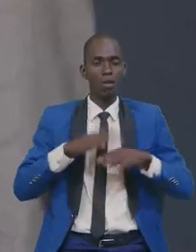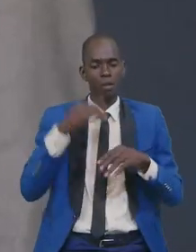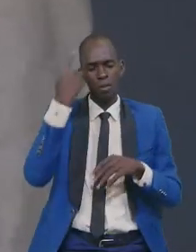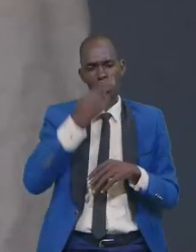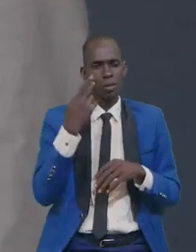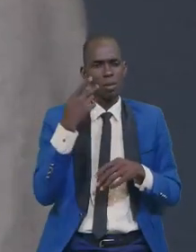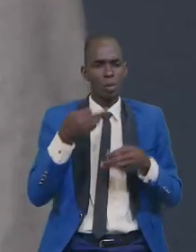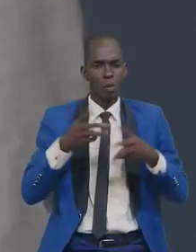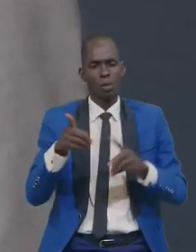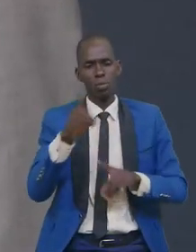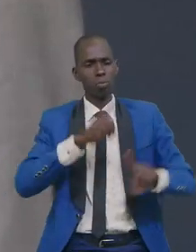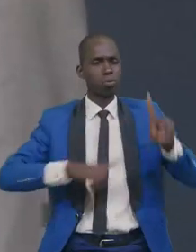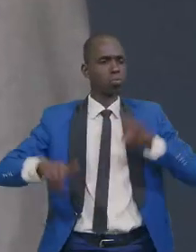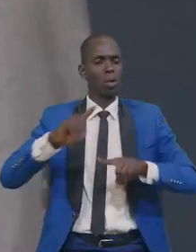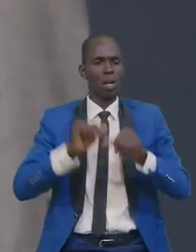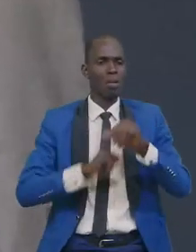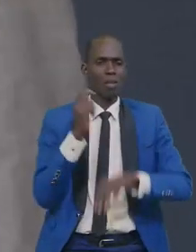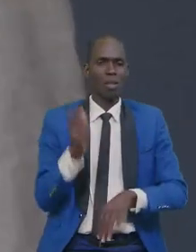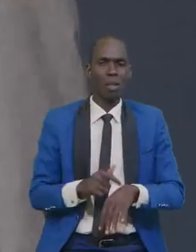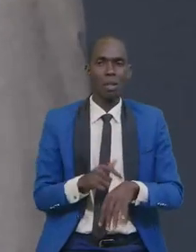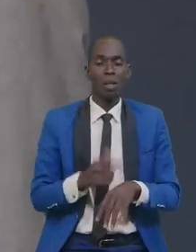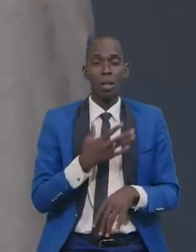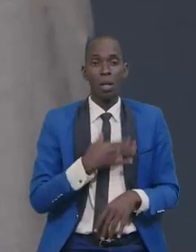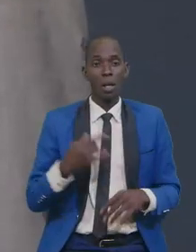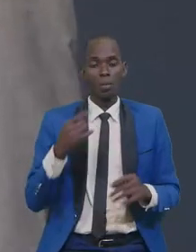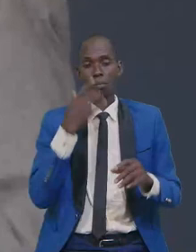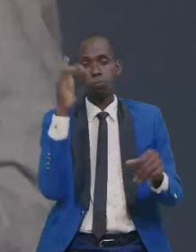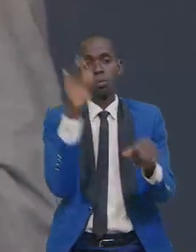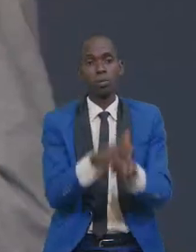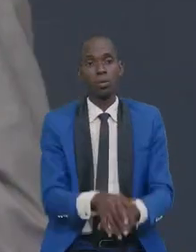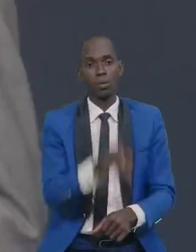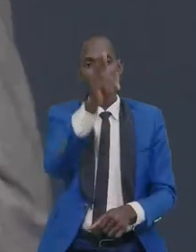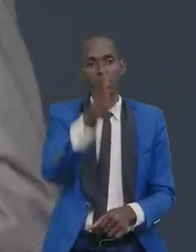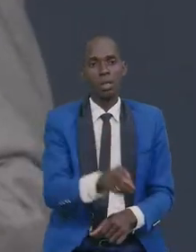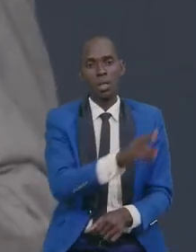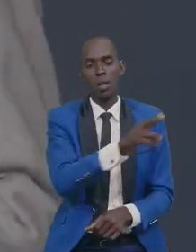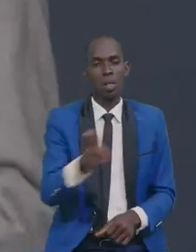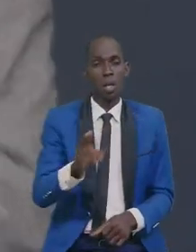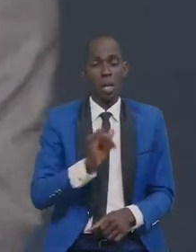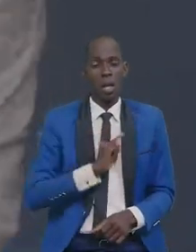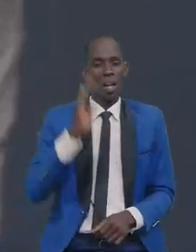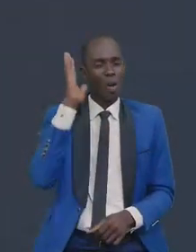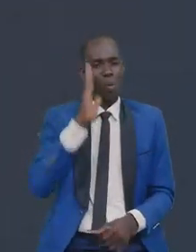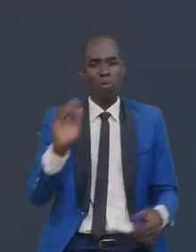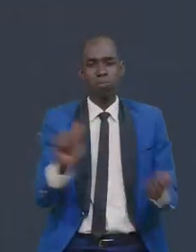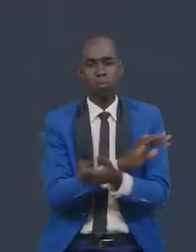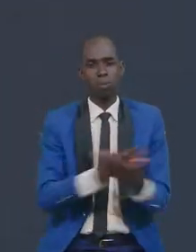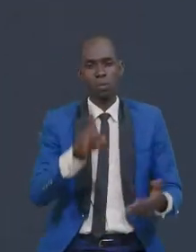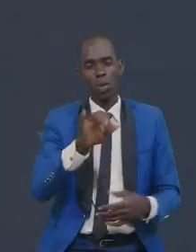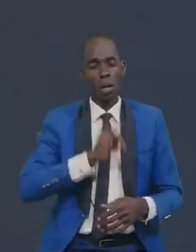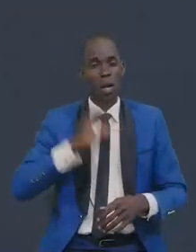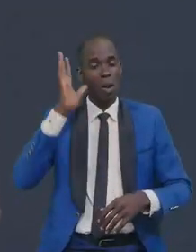Vous voyez, vous écoutez les paroles et dites, ah, je vais te régler et tu as peur.